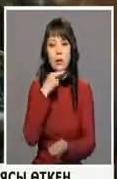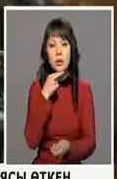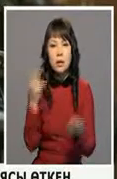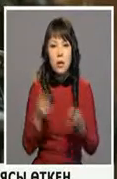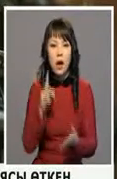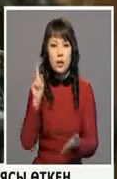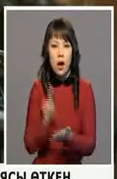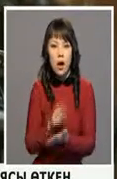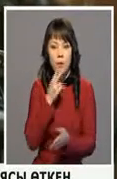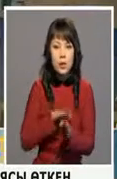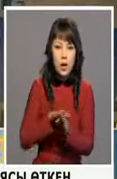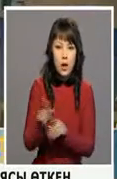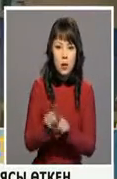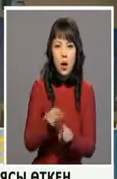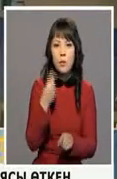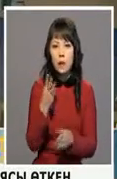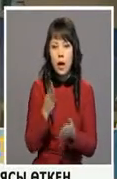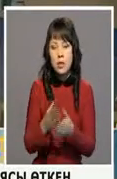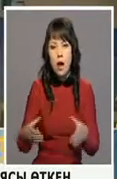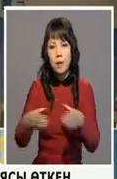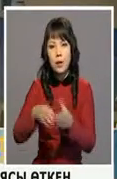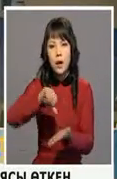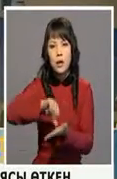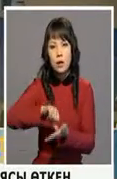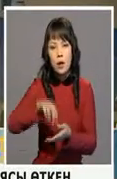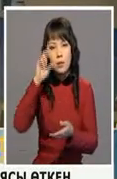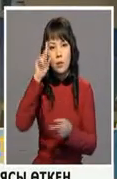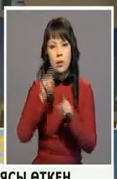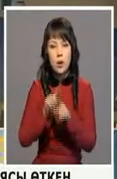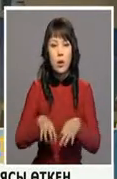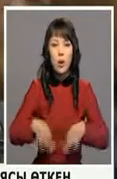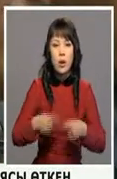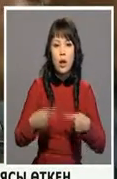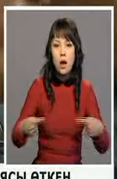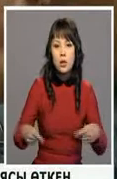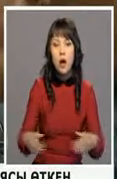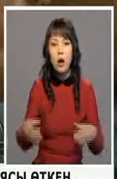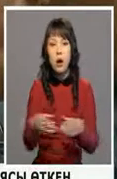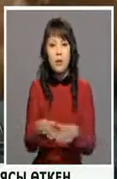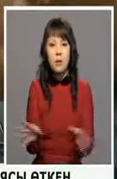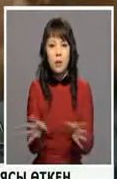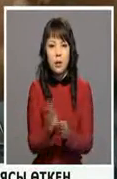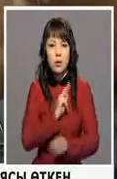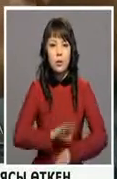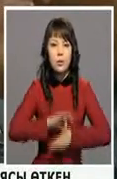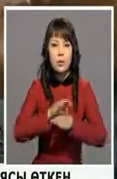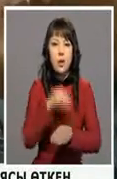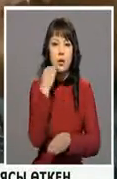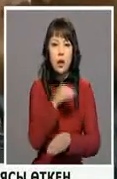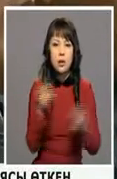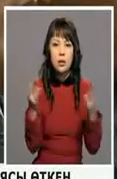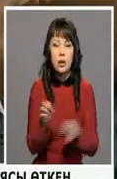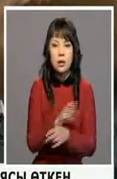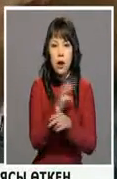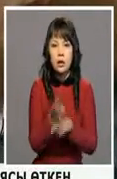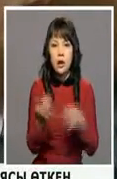бір міндет бірыңғай экономикалық кеңістікке кіретін мемлекеттердің көліктік логистикалық компанияларын біріктіру жобасын жеделдету қажет. Осылайша